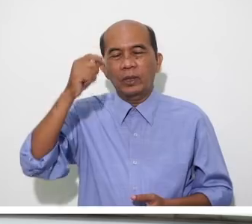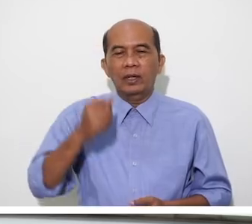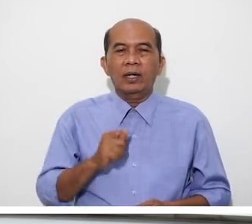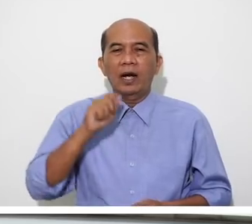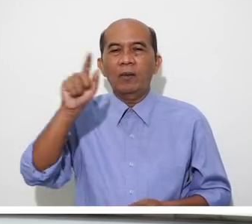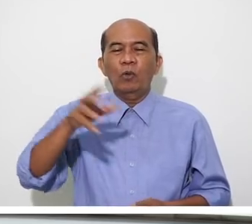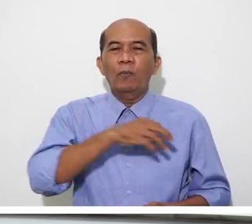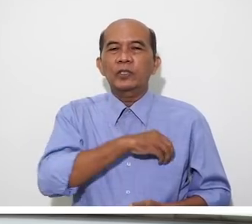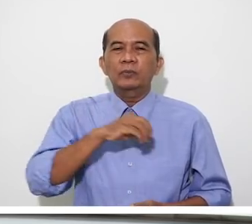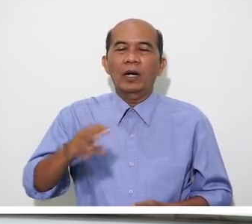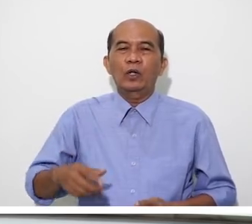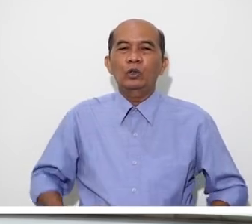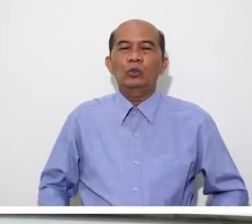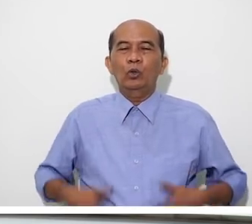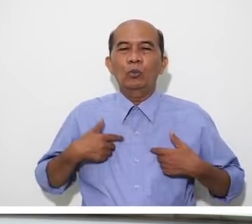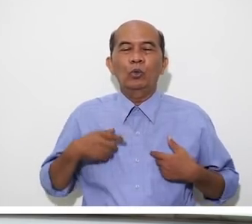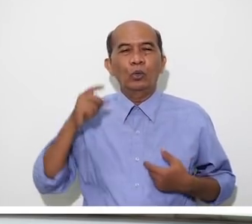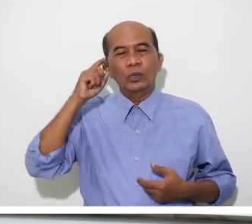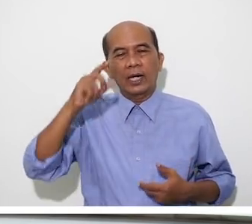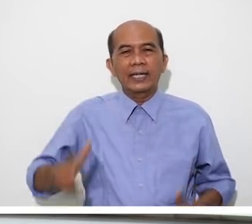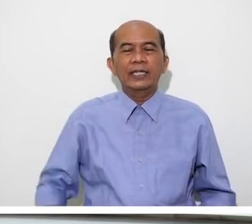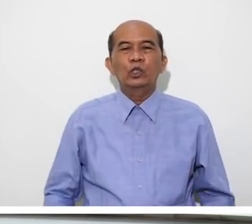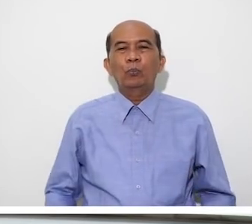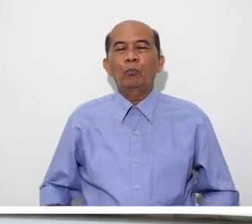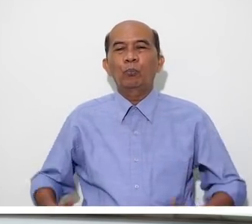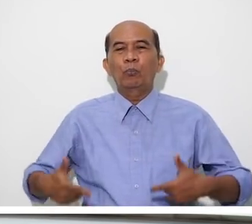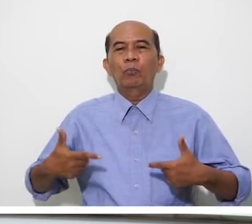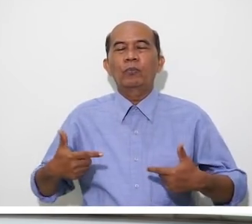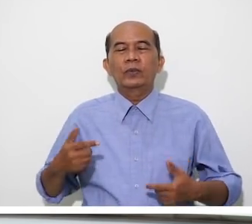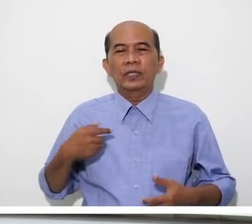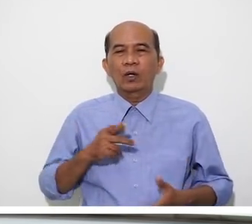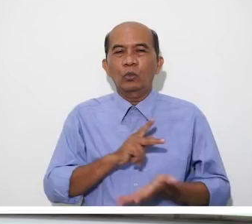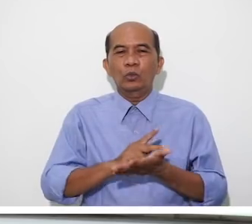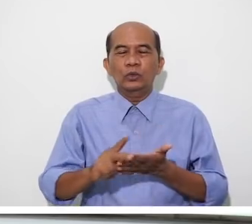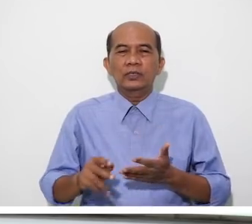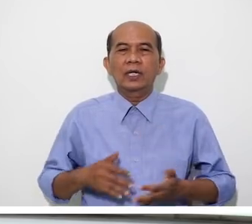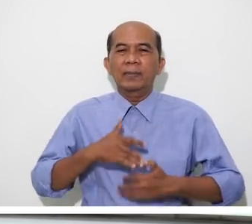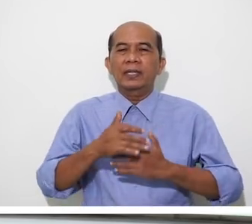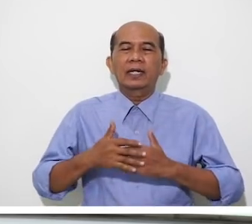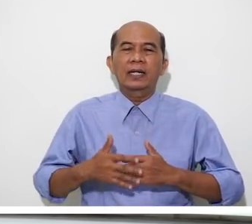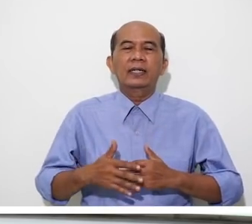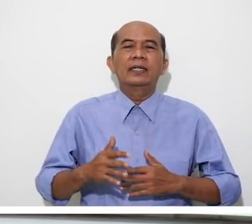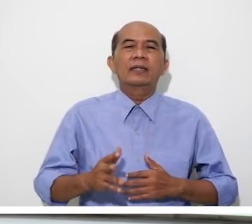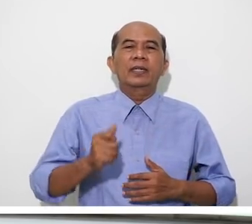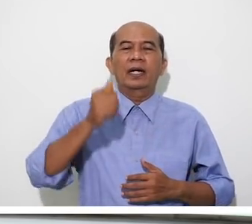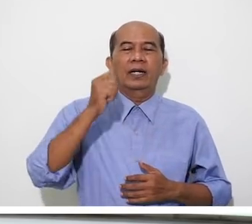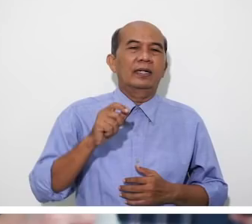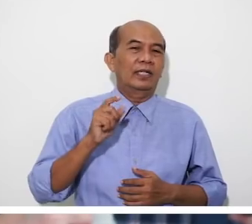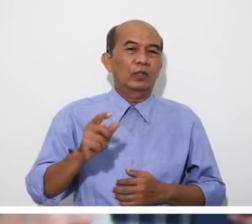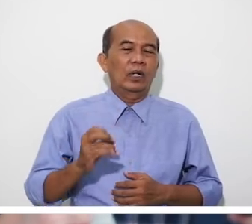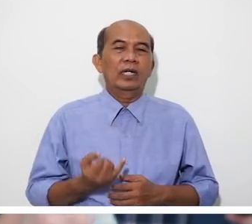tubuhmu sebagai persembahan yang hidup, yang kudus dan yang berkenan kepada Allah. Itu adalah ibadahmu yang